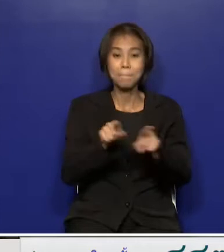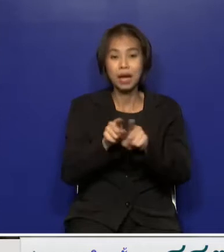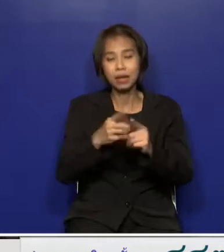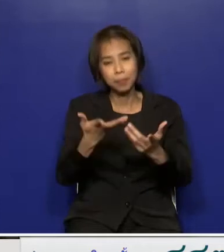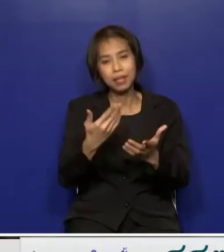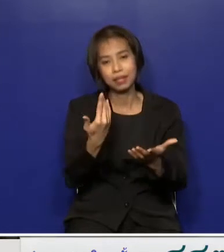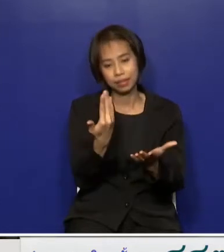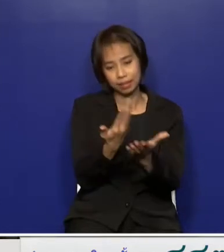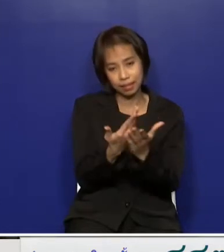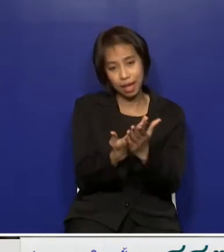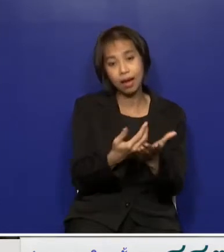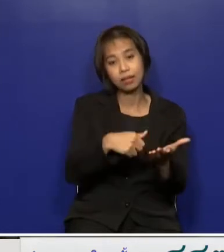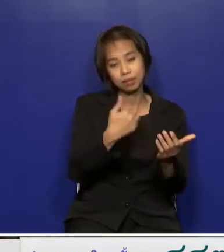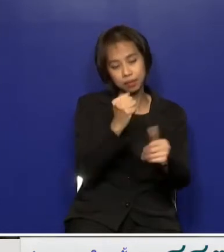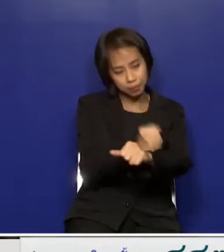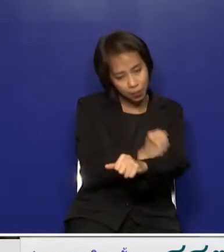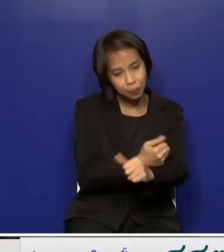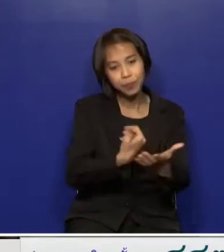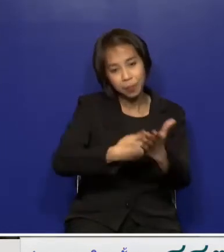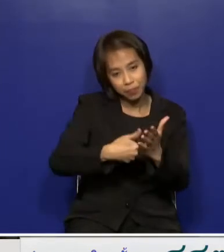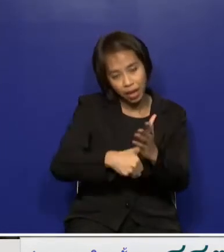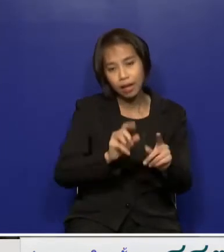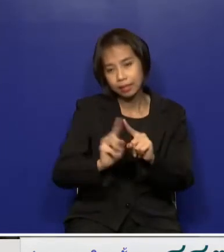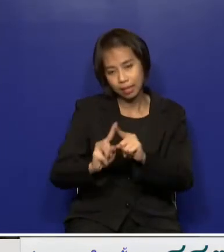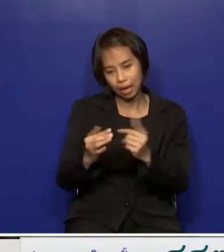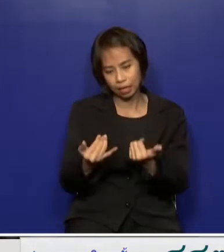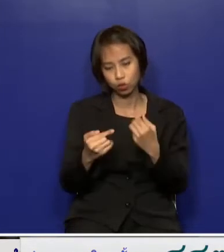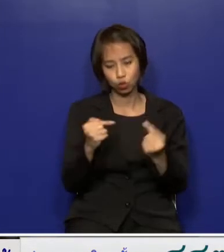เพระในมาตร 56.23